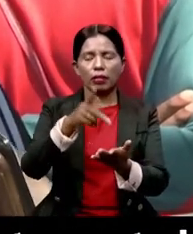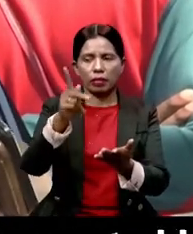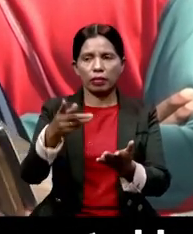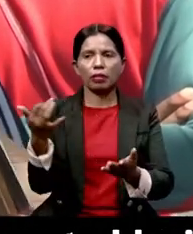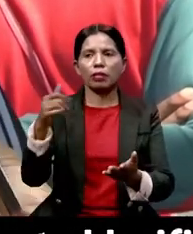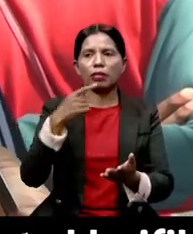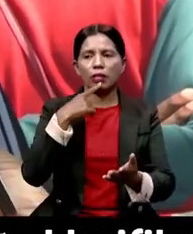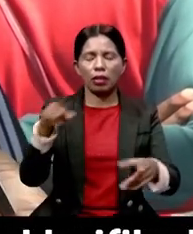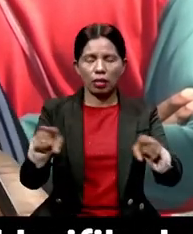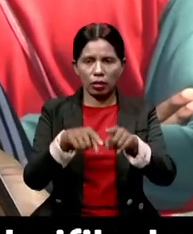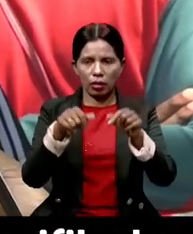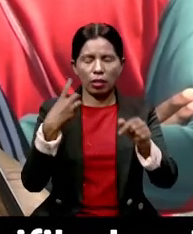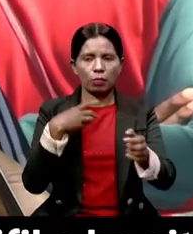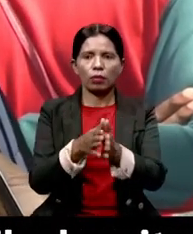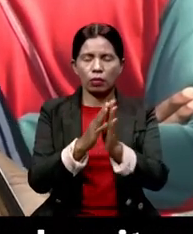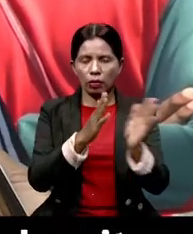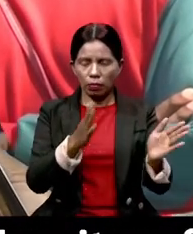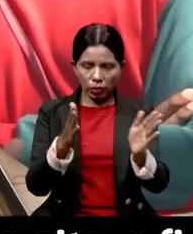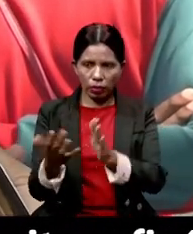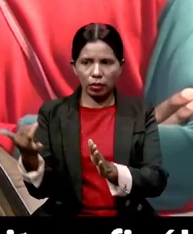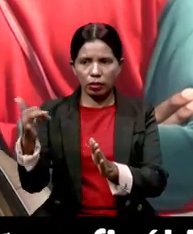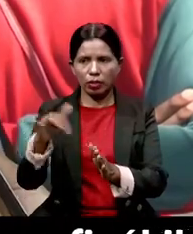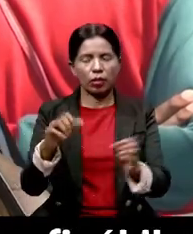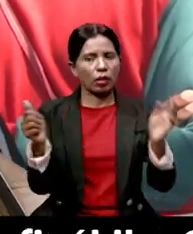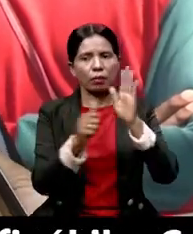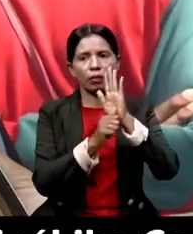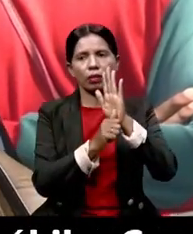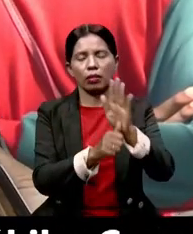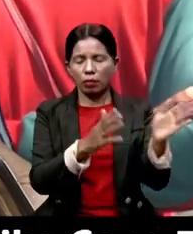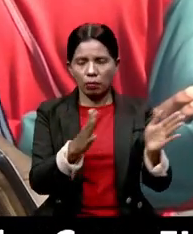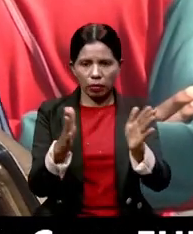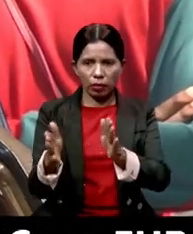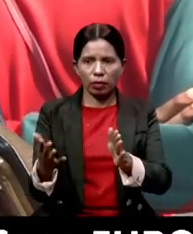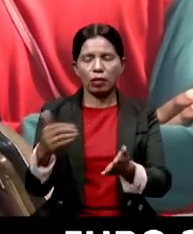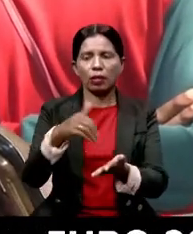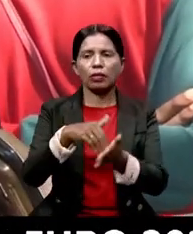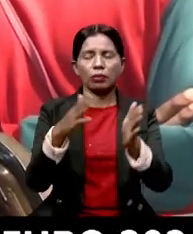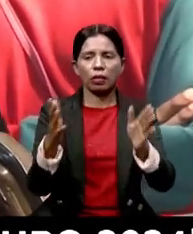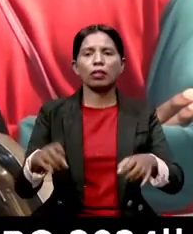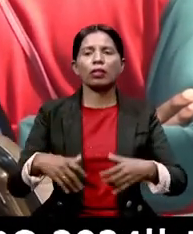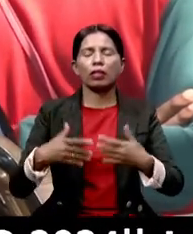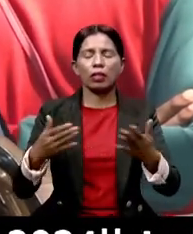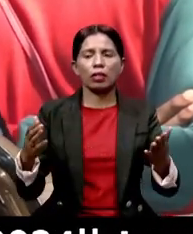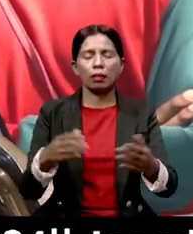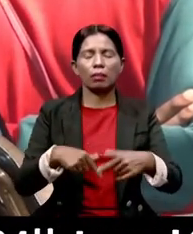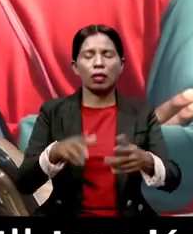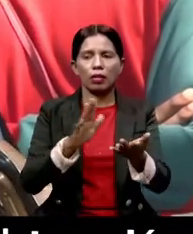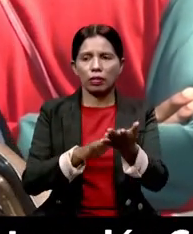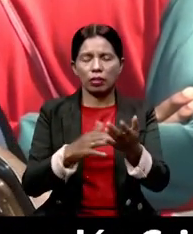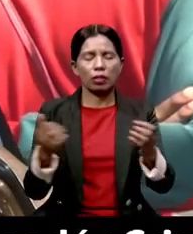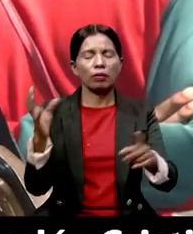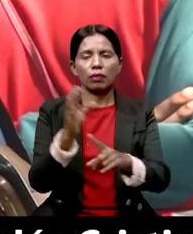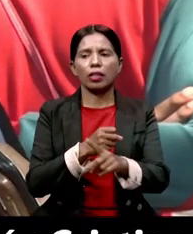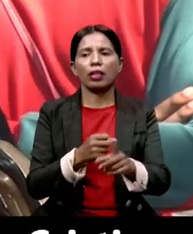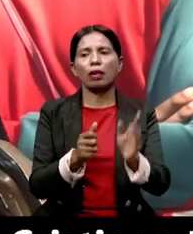dia aneh sana. Mabe ami khusus kono pak proses sira nih sira nih nggak presenta kono pak proses sudah nih kata oh student hiram aneh sana mak tifu mabe lah sira nuka presenta